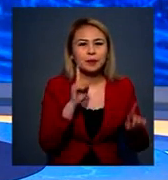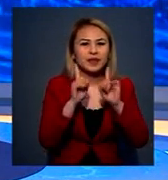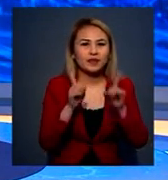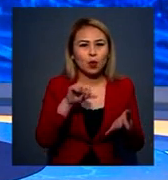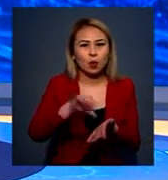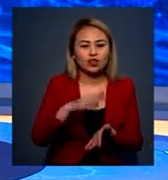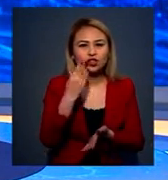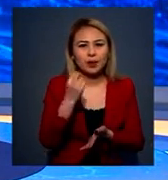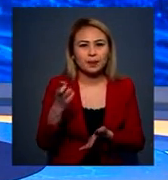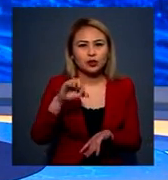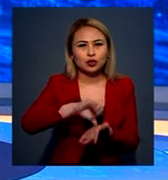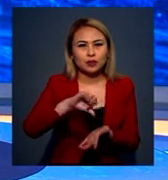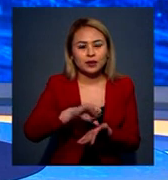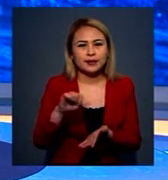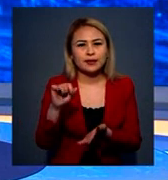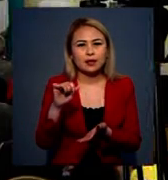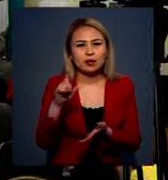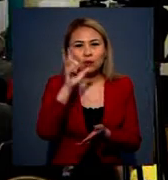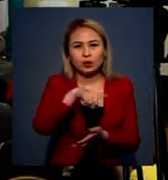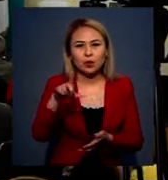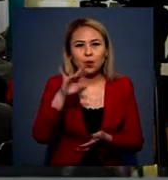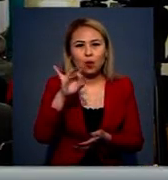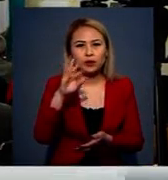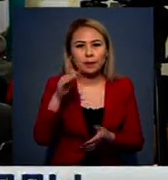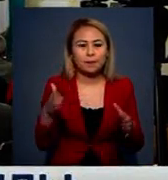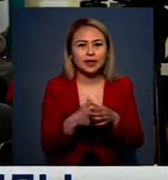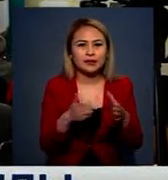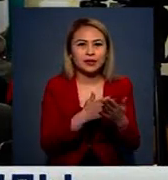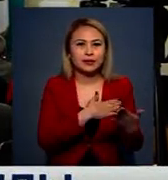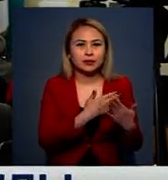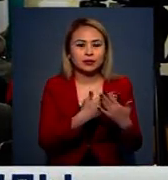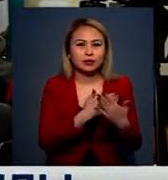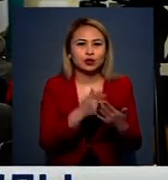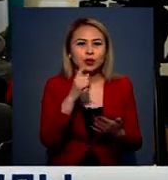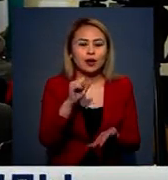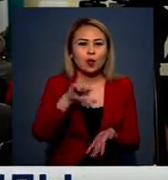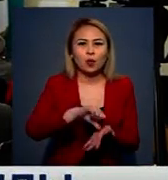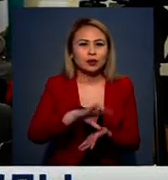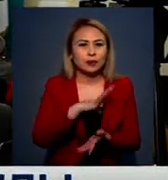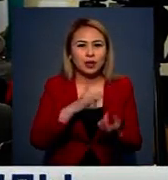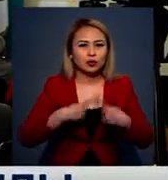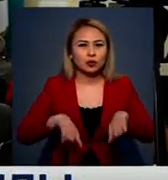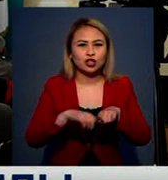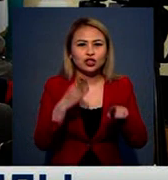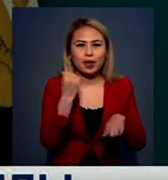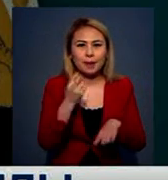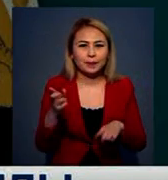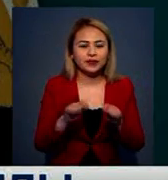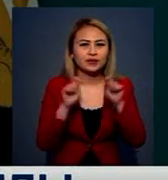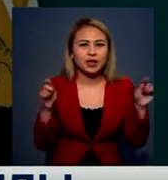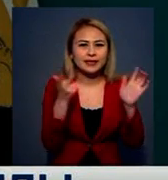брифингке облыстық штаб мүшелері, шығармашылық зиялы қауым өкілдері, Нұр Отан партиясының белсенділері мен мүшелері қатысты. Қоғамдық штабтың